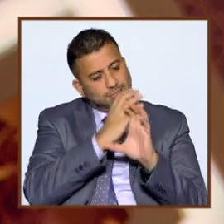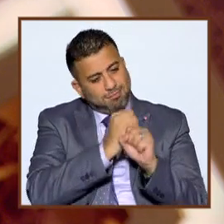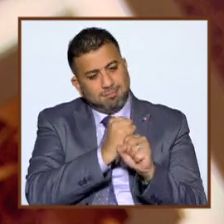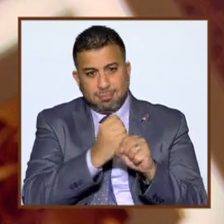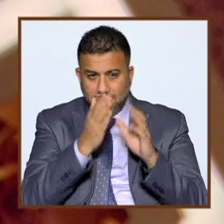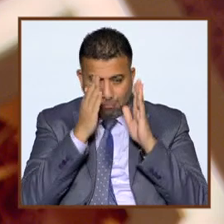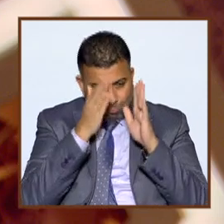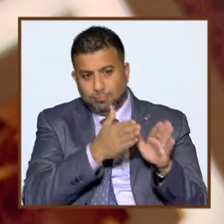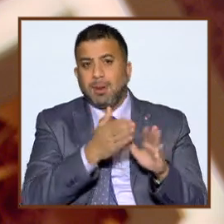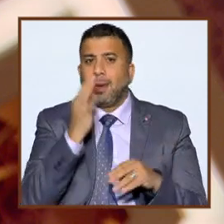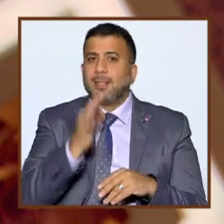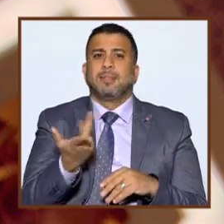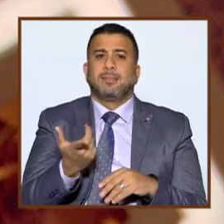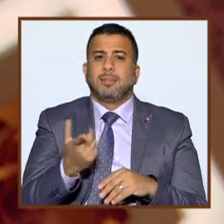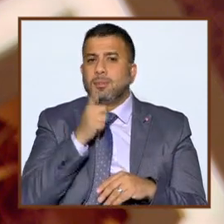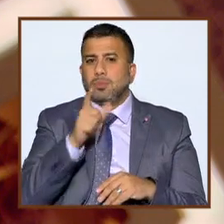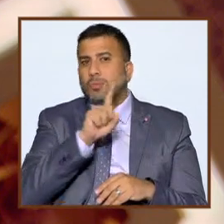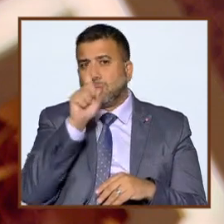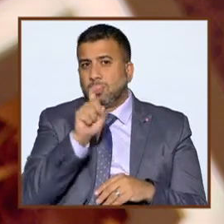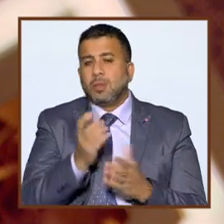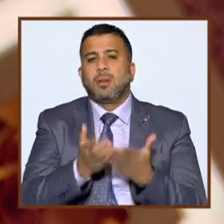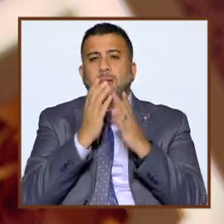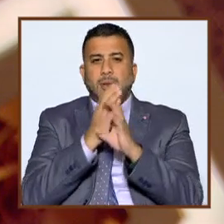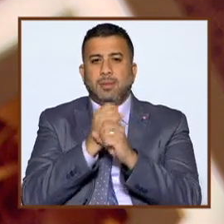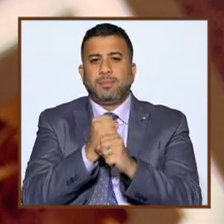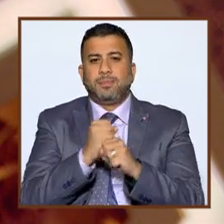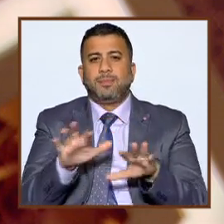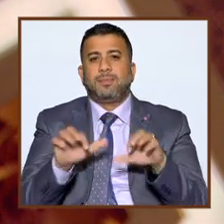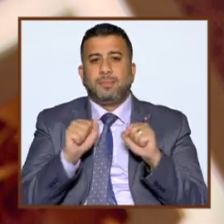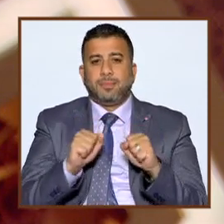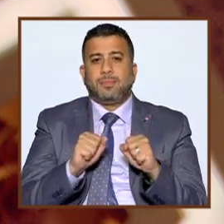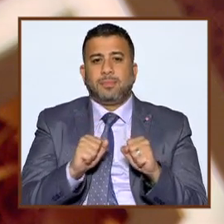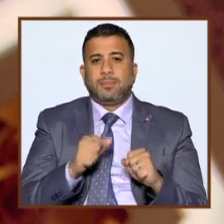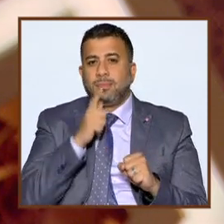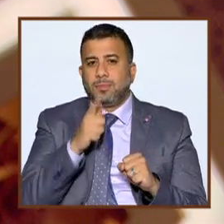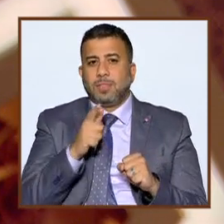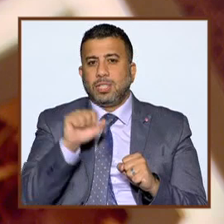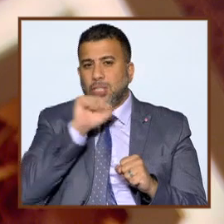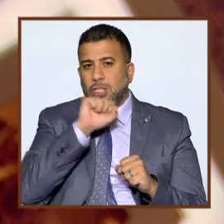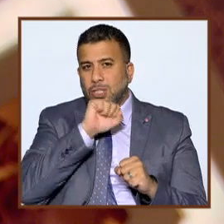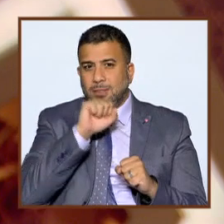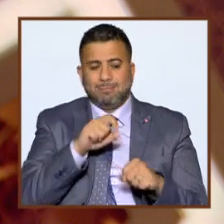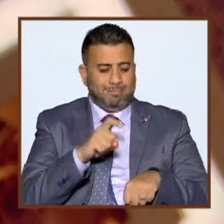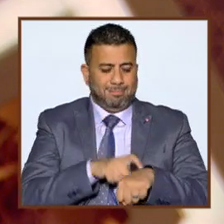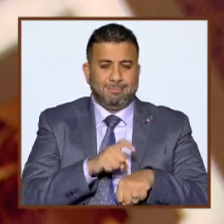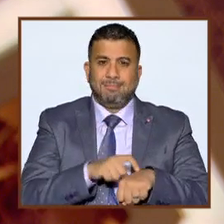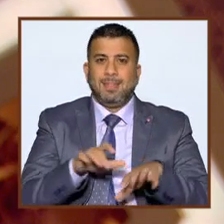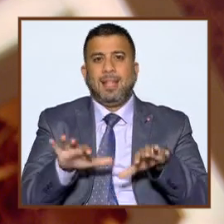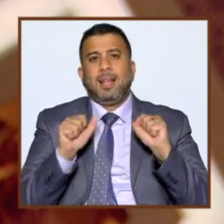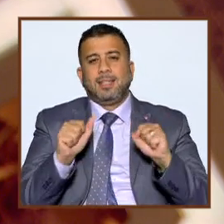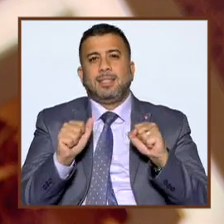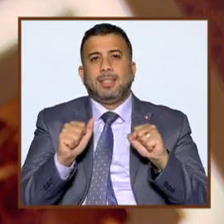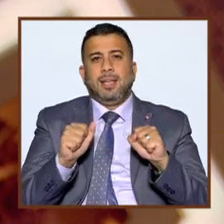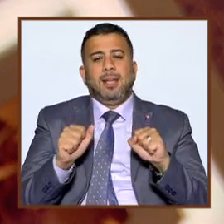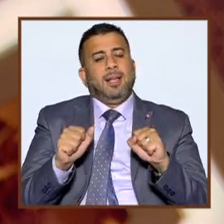ويصل أرحامه، وأسأل الله تعالى أن يحفظ الجميع. أبو محمد من الشارقة أعتذر منك اعتذار شديد